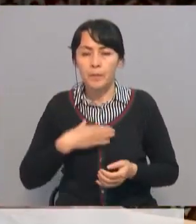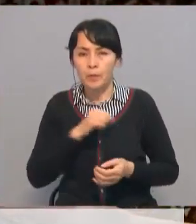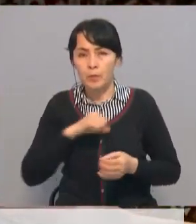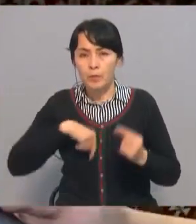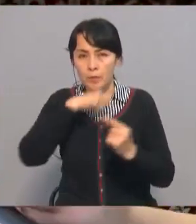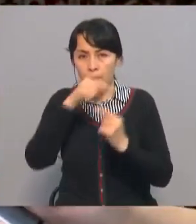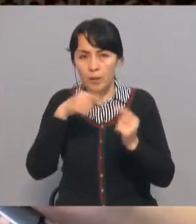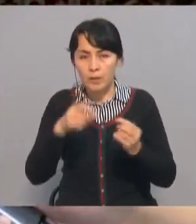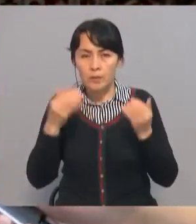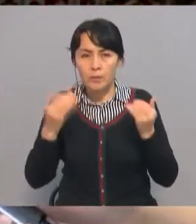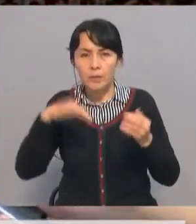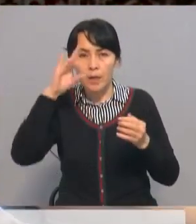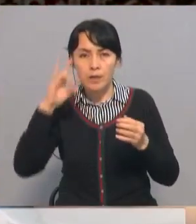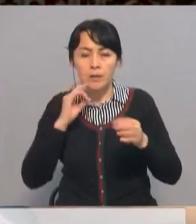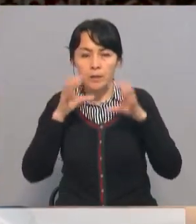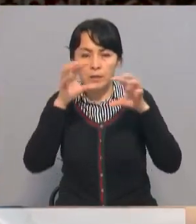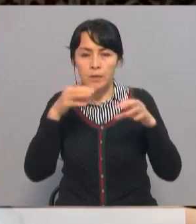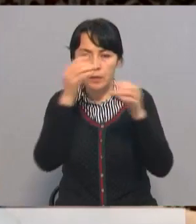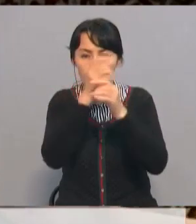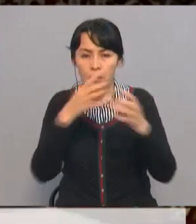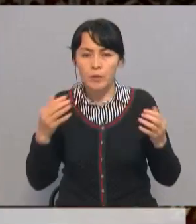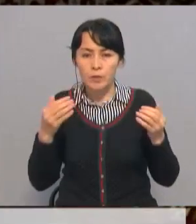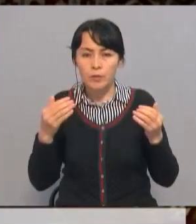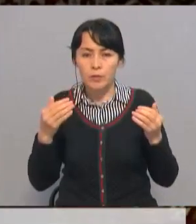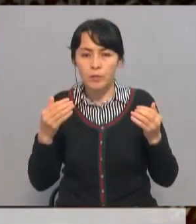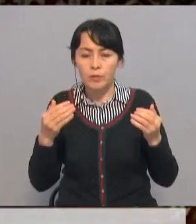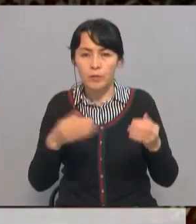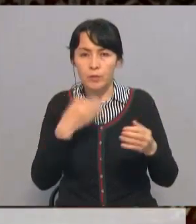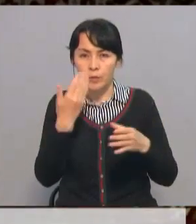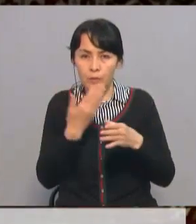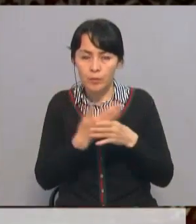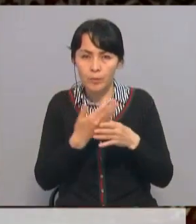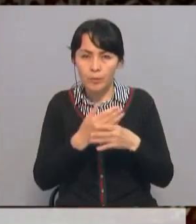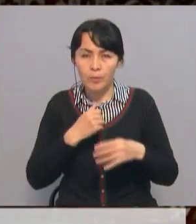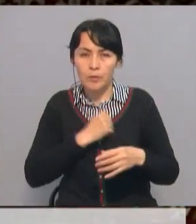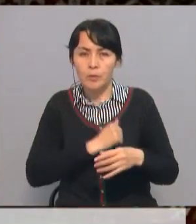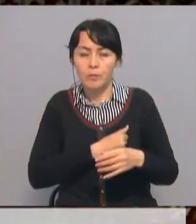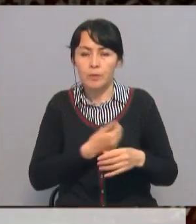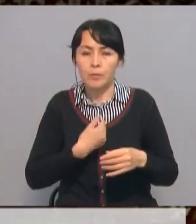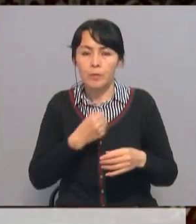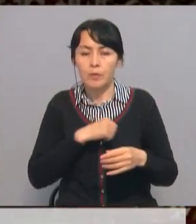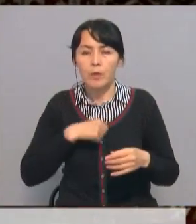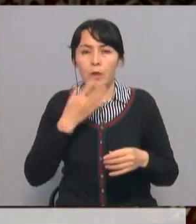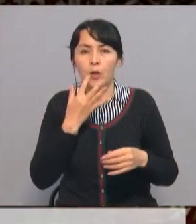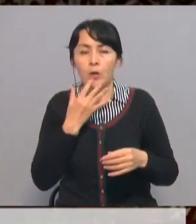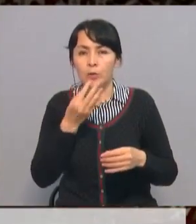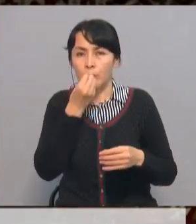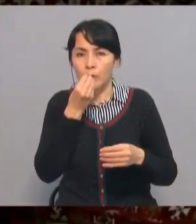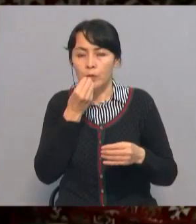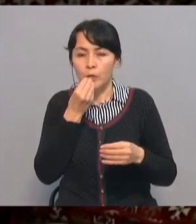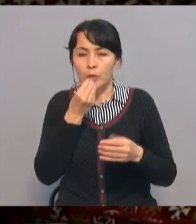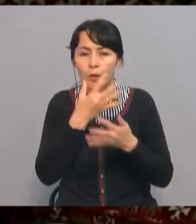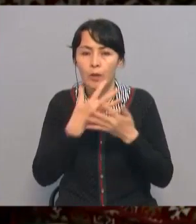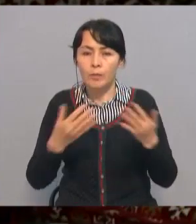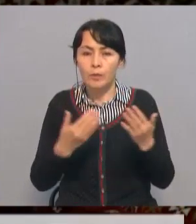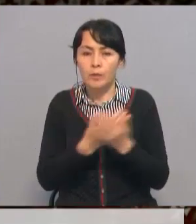кәсіпкермін, жеке осы қазақтың салт-дәстүріне қатты жанашырмын деп айтсам да болады. Өзімнің осы ұлттық тағамдарды, ұлттық